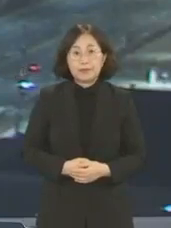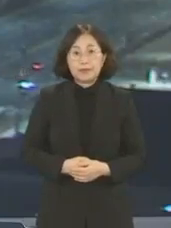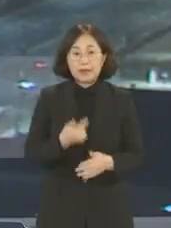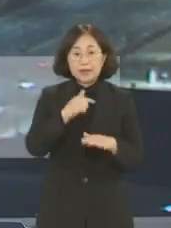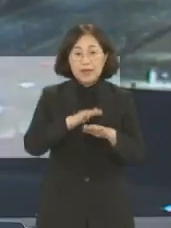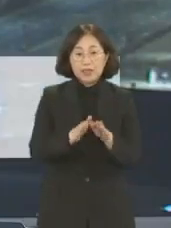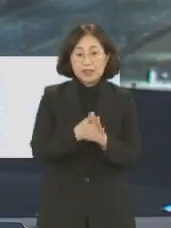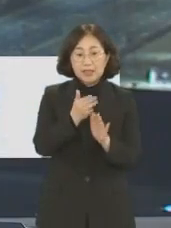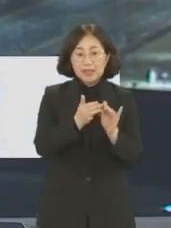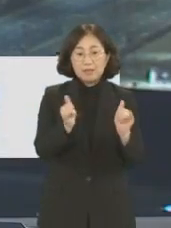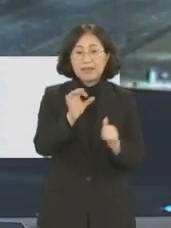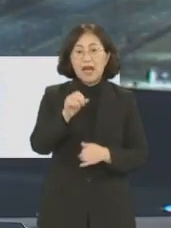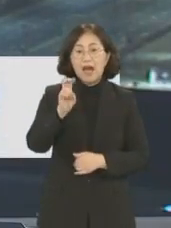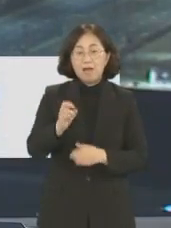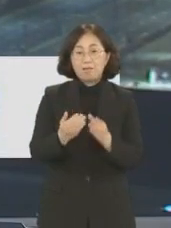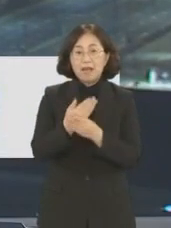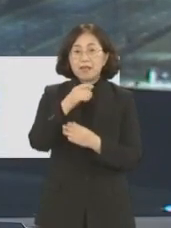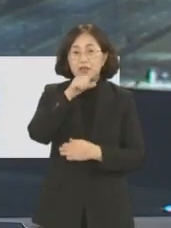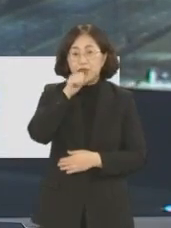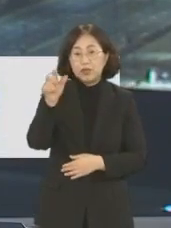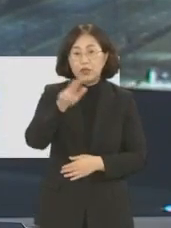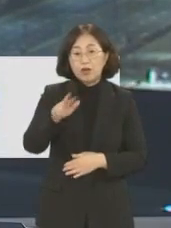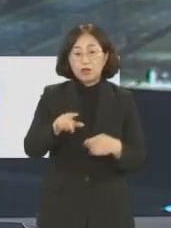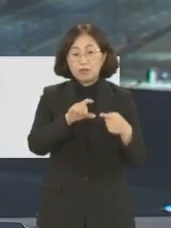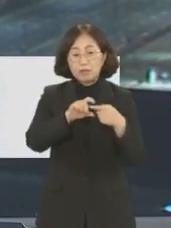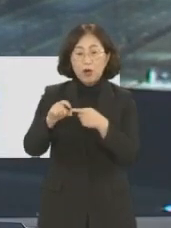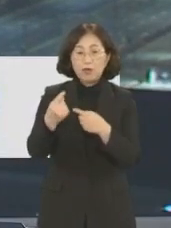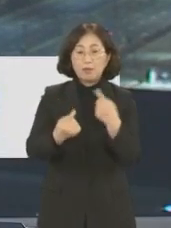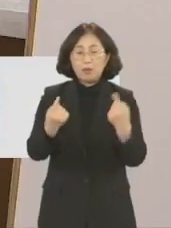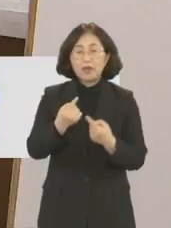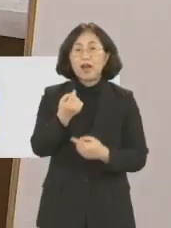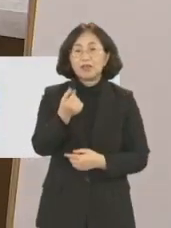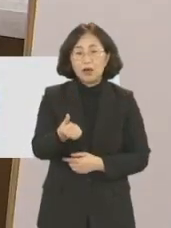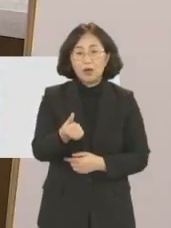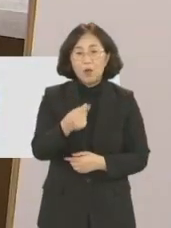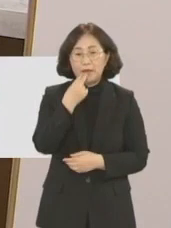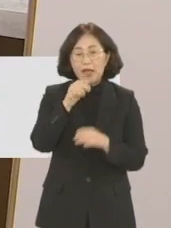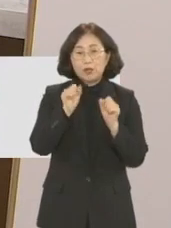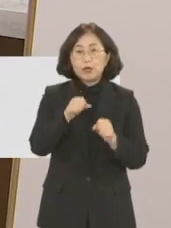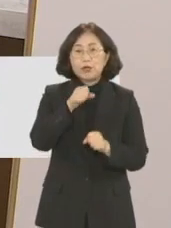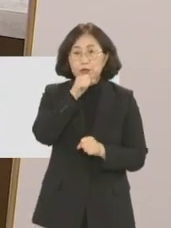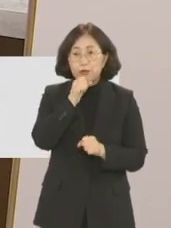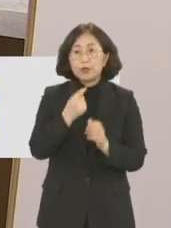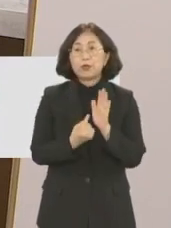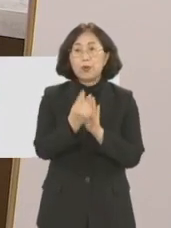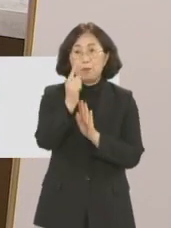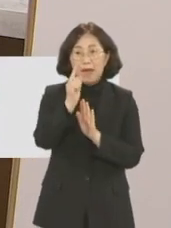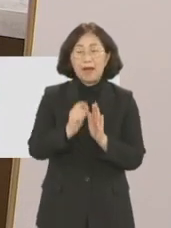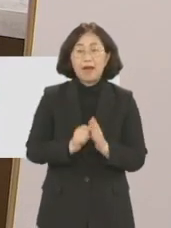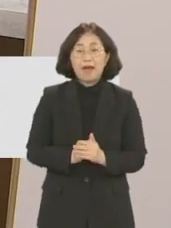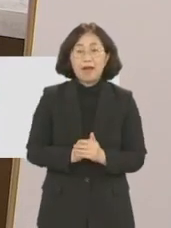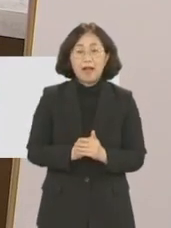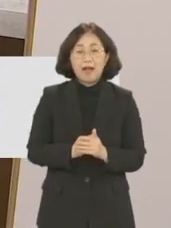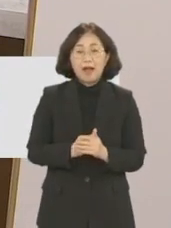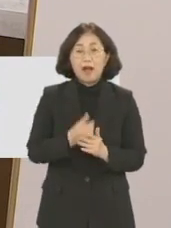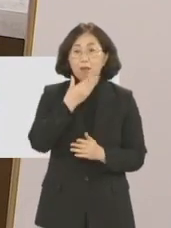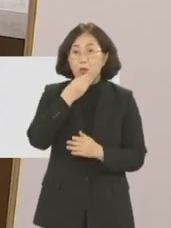대전시민 암 발생률이 전국 평균보다 낮고 생존율은 높은 것으로 조사됐습니다 보건복지부로부터